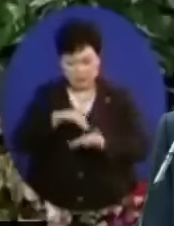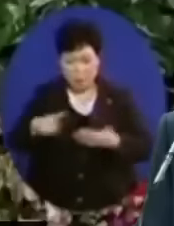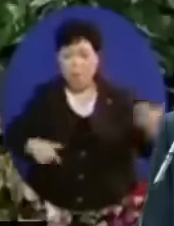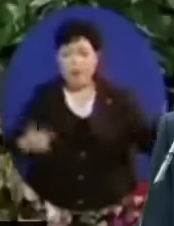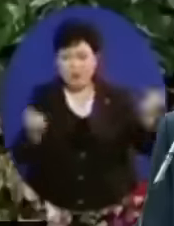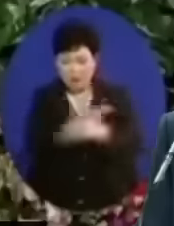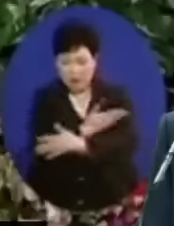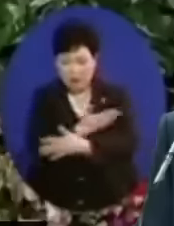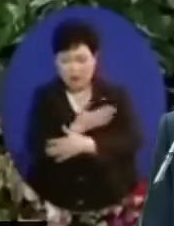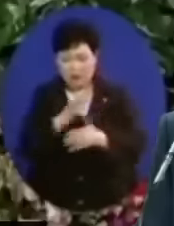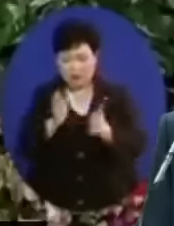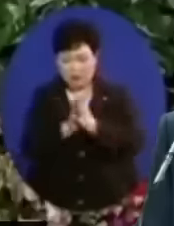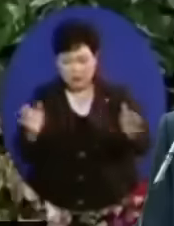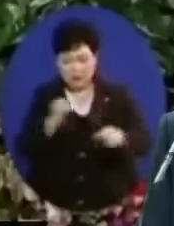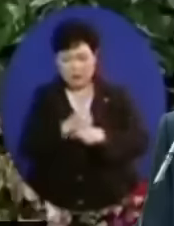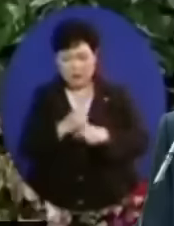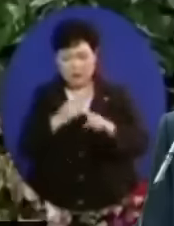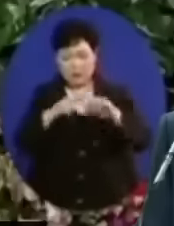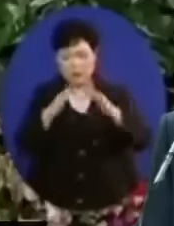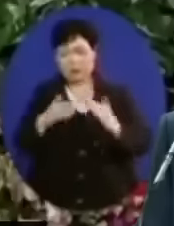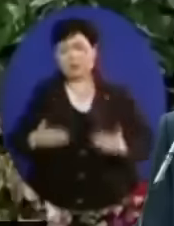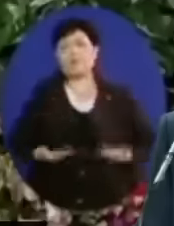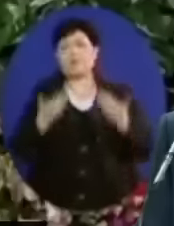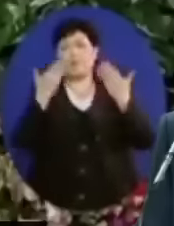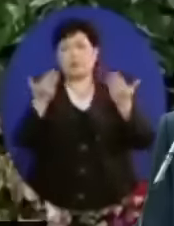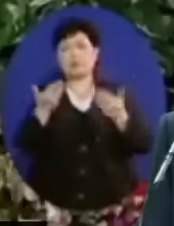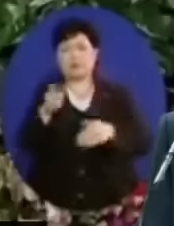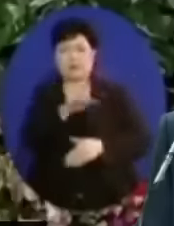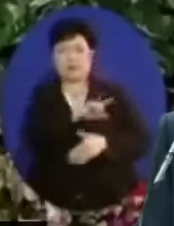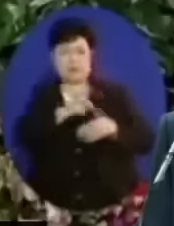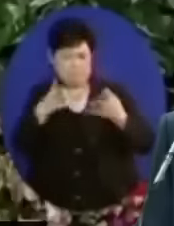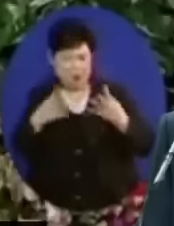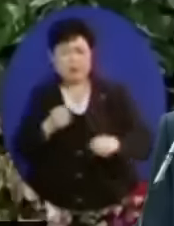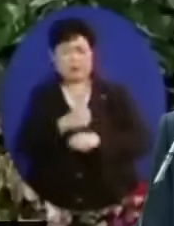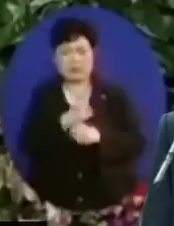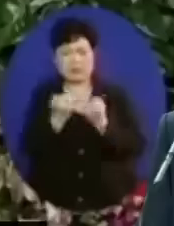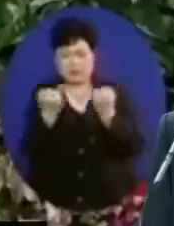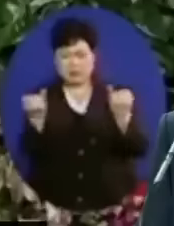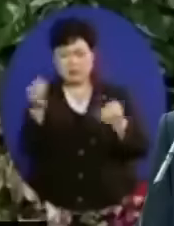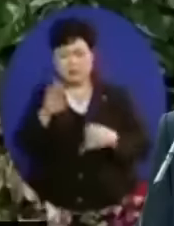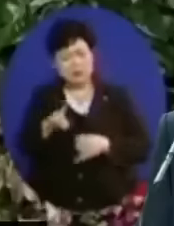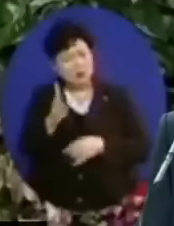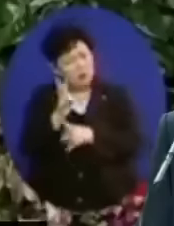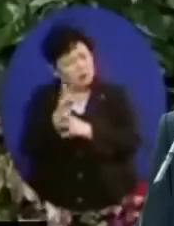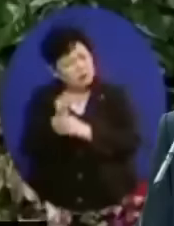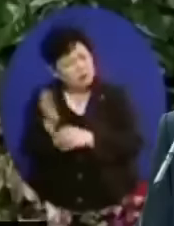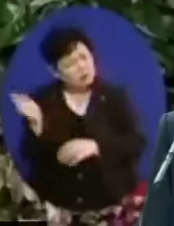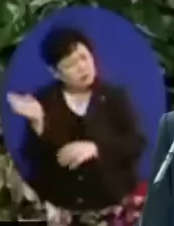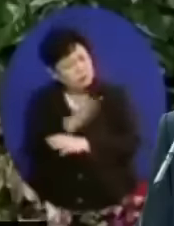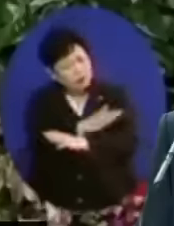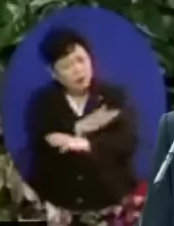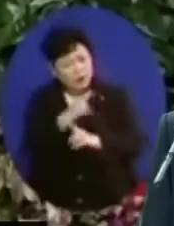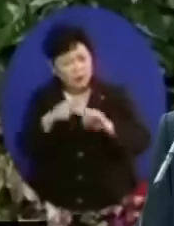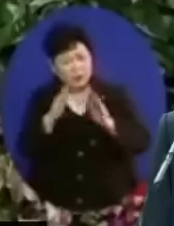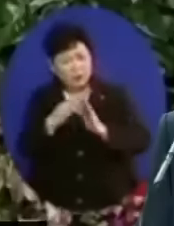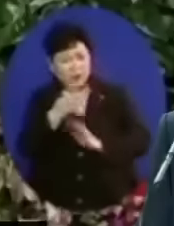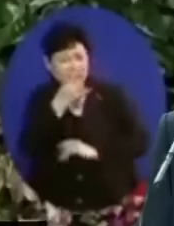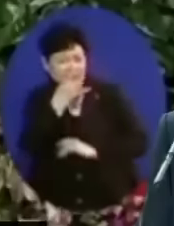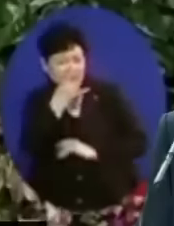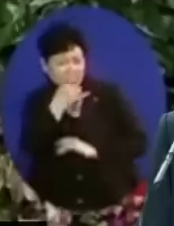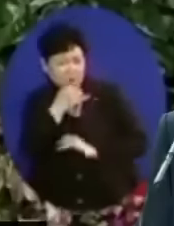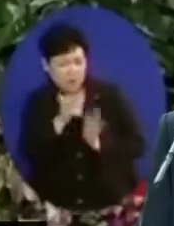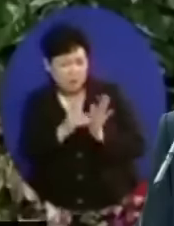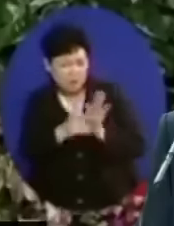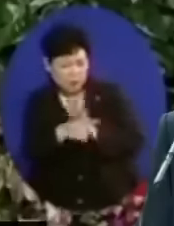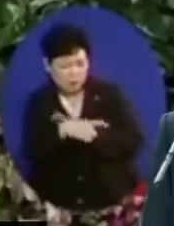시작했습니다. 그 사람은 교회에서 봉사를 제일 많이 하는 분이었습니다. 그러나 언젠가 그 여자는 교회의 성미쌀을 몰래 가져다